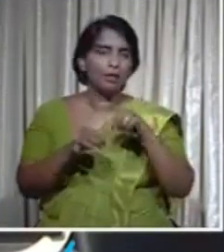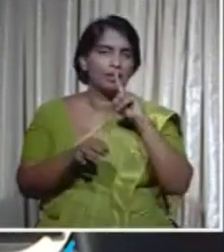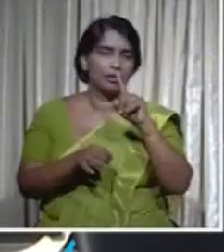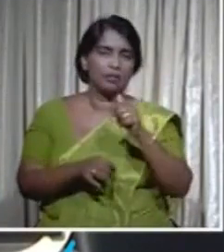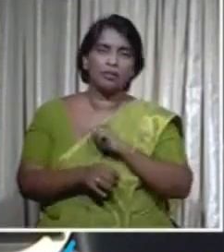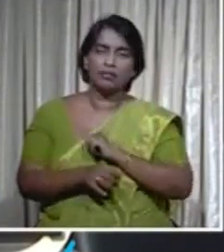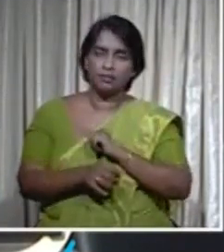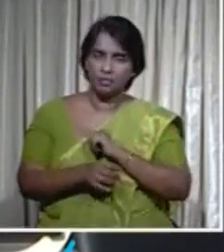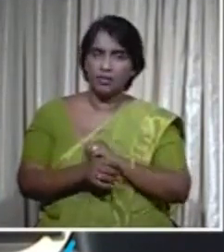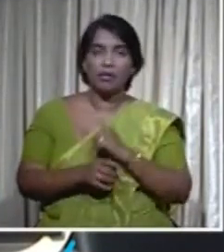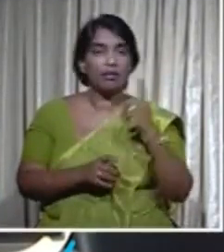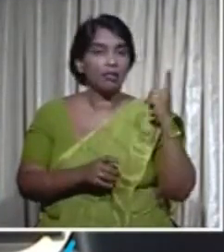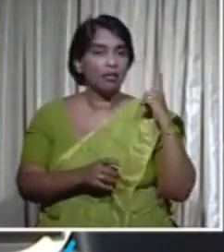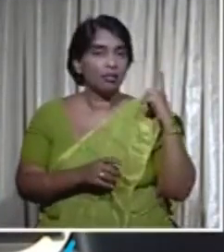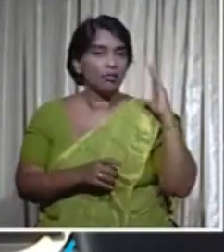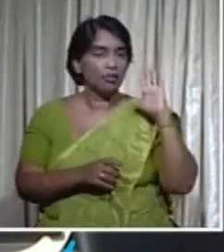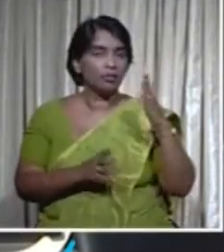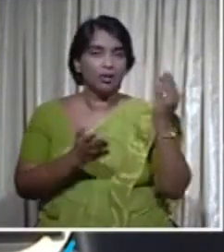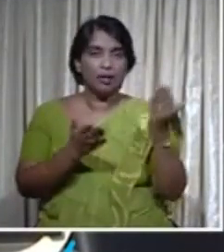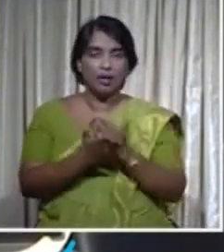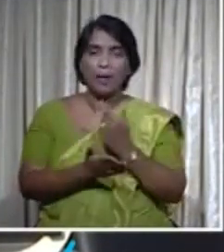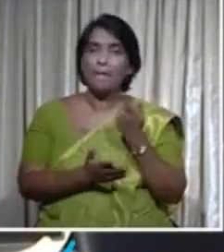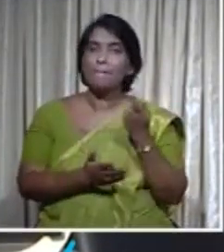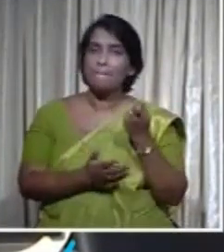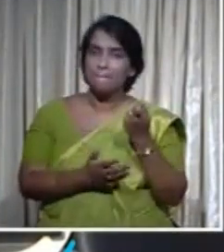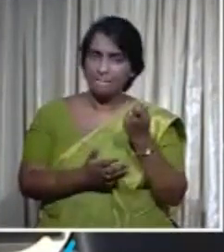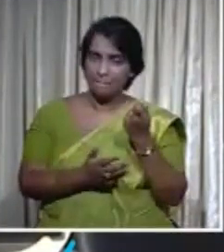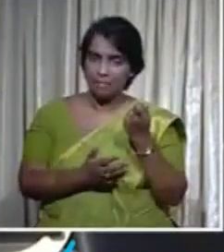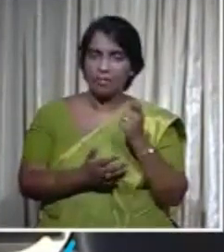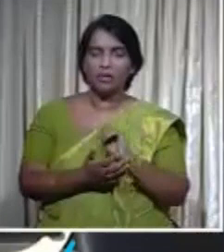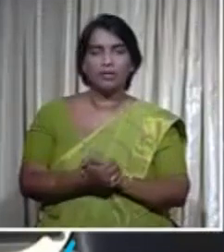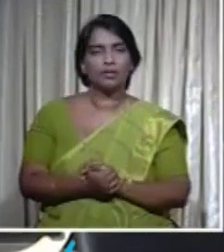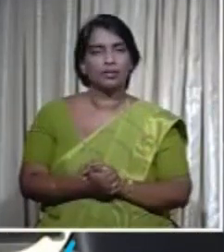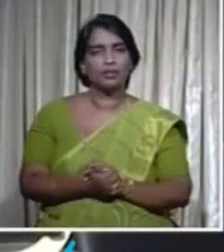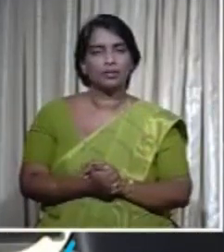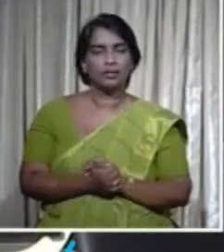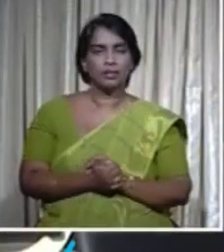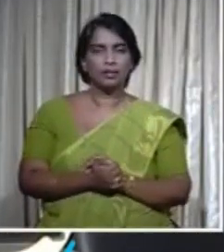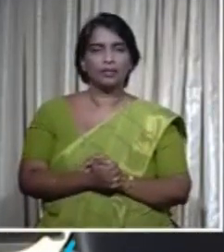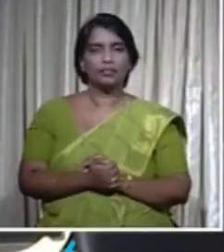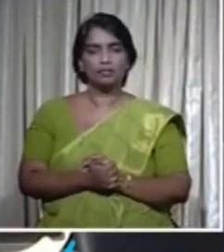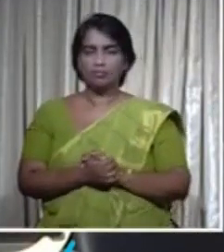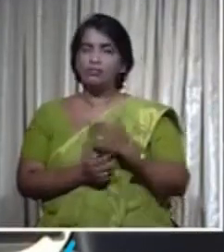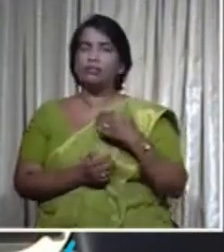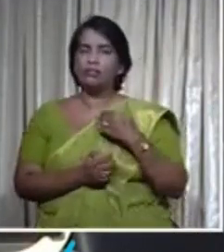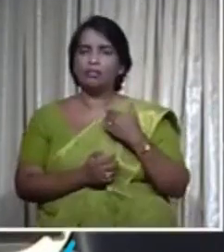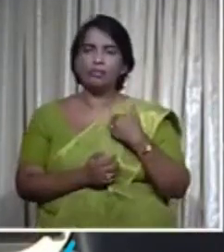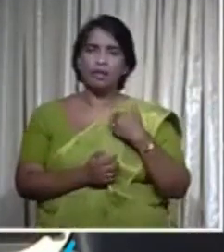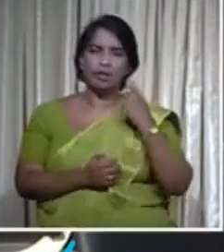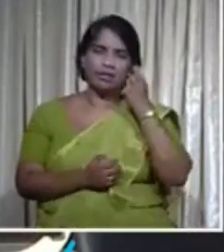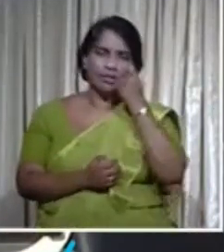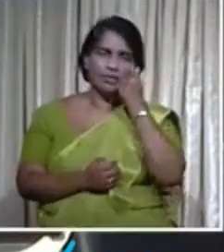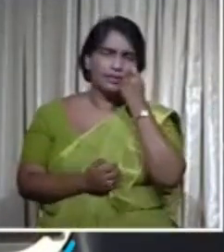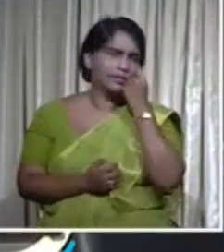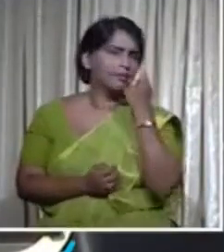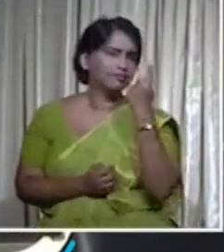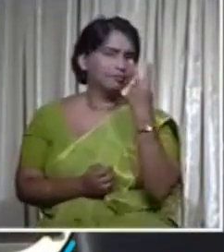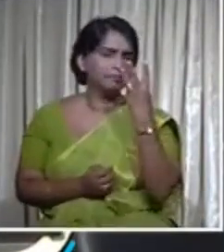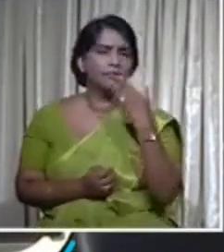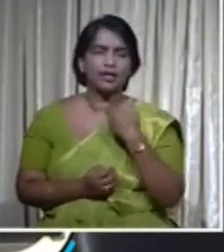இராணுவத்திற்கு ஒதுக்கப்பட்ட நிதியின் அடிப்படையிலே நான் 2-3 சந்தேகங்கள் எனக்கு ஏற்படுகிறது. ஒன்று,